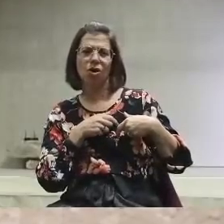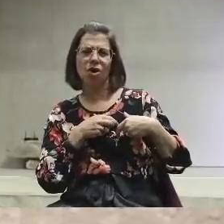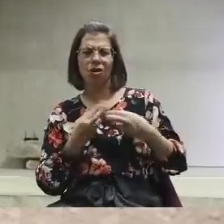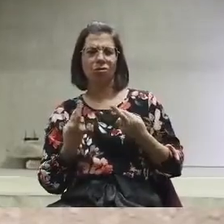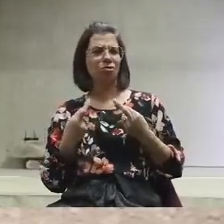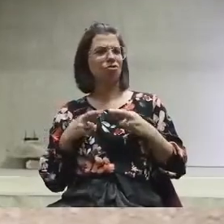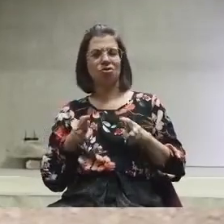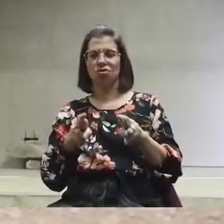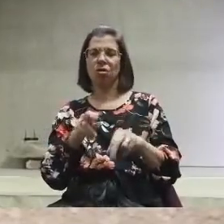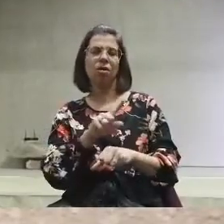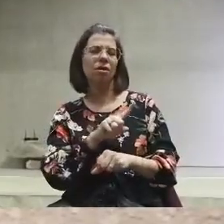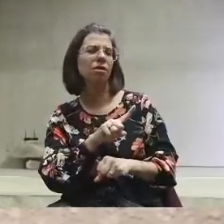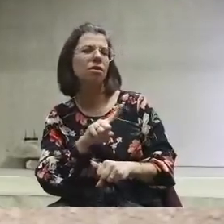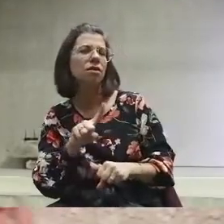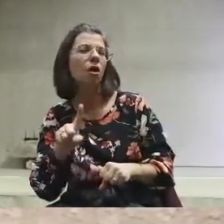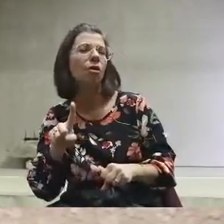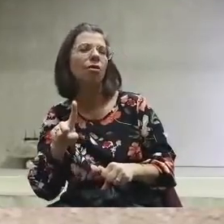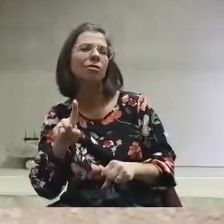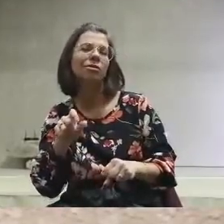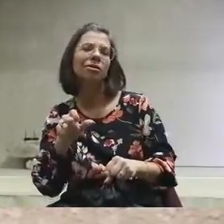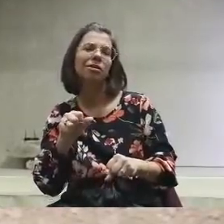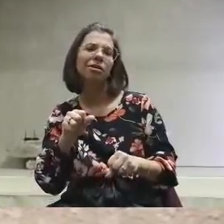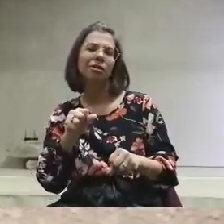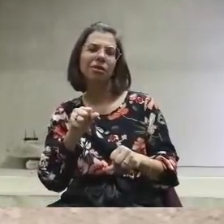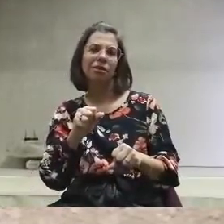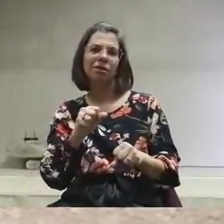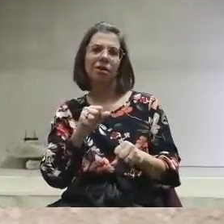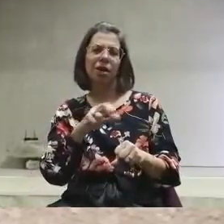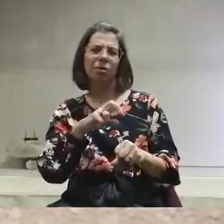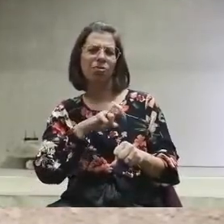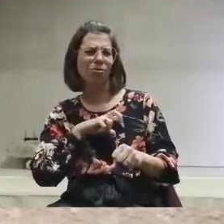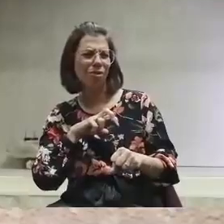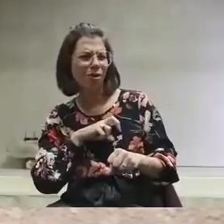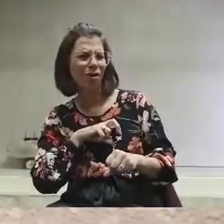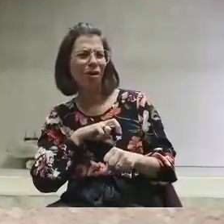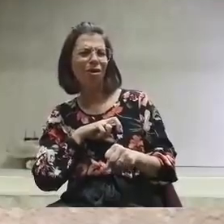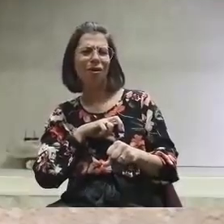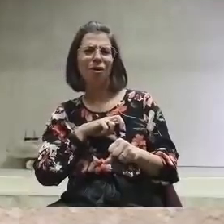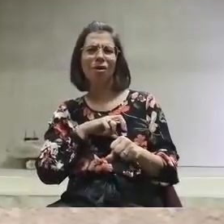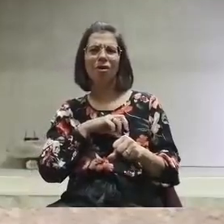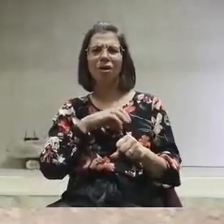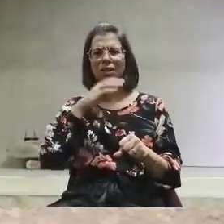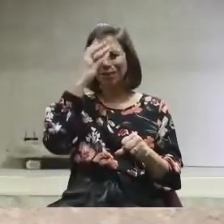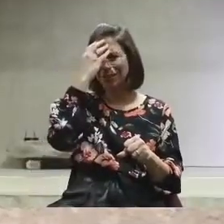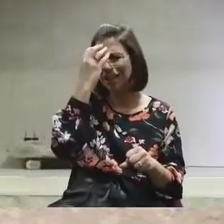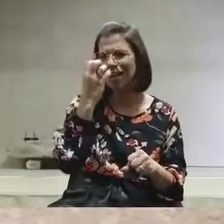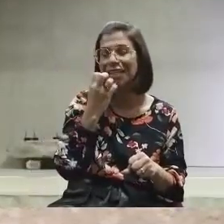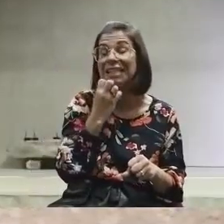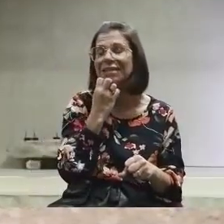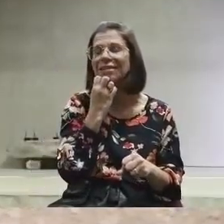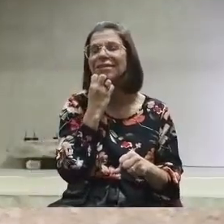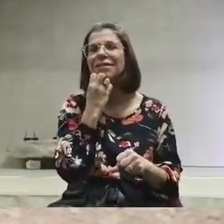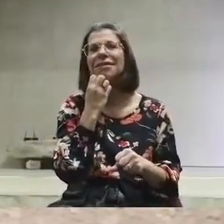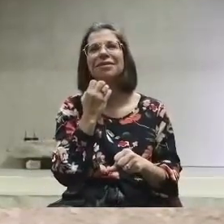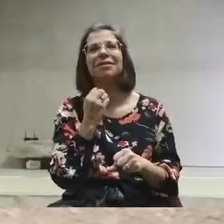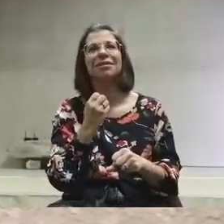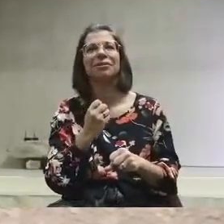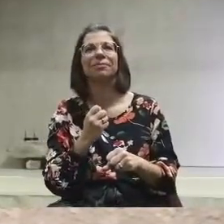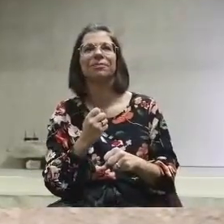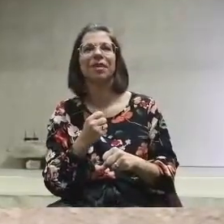pas. Et le juge va dire, le verdict tombe,